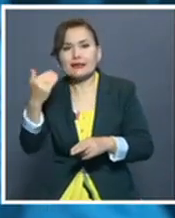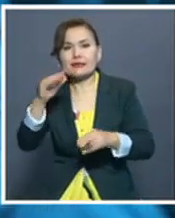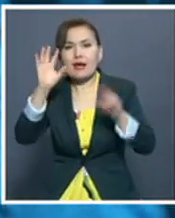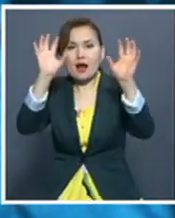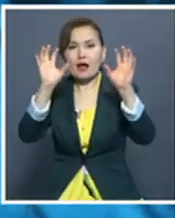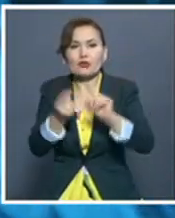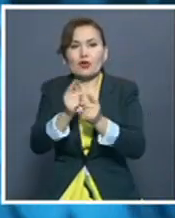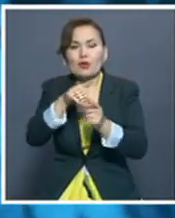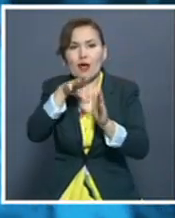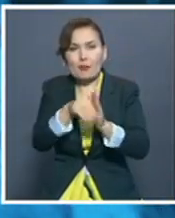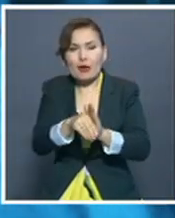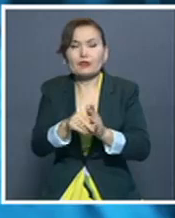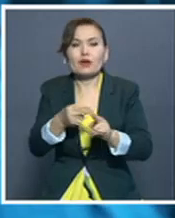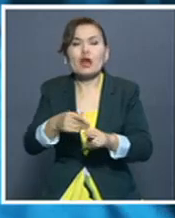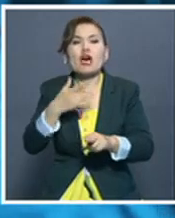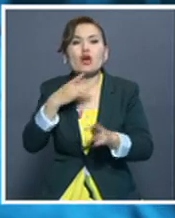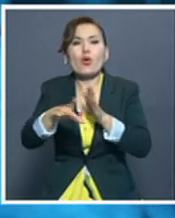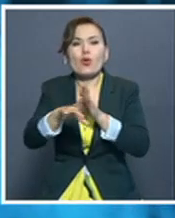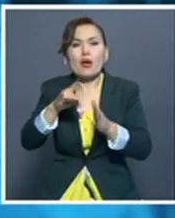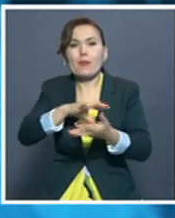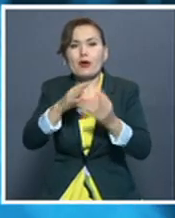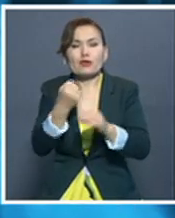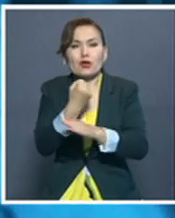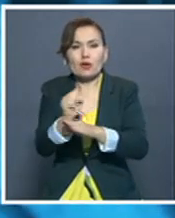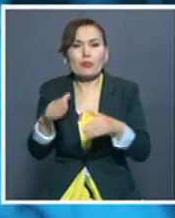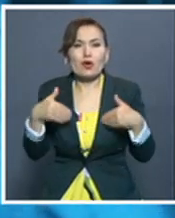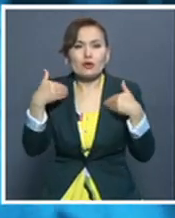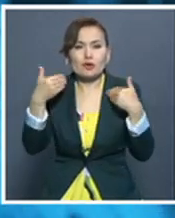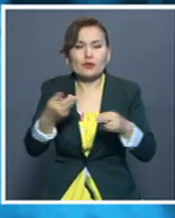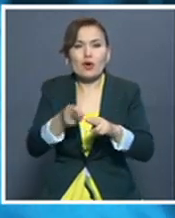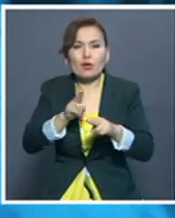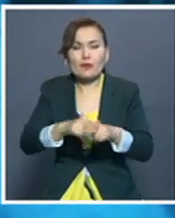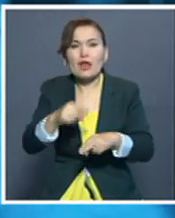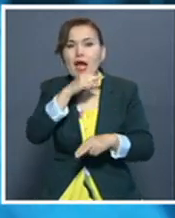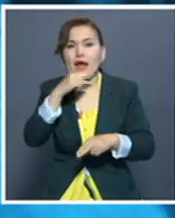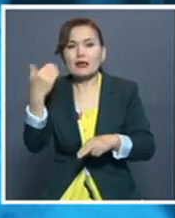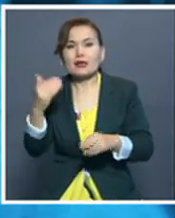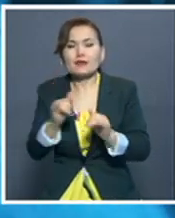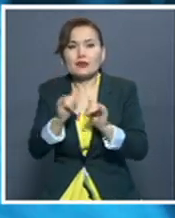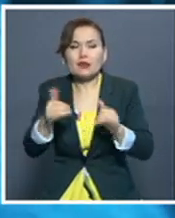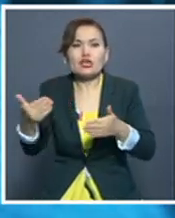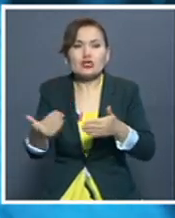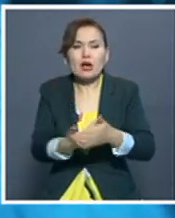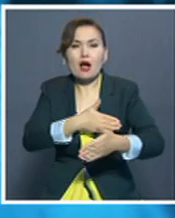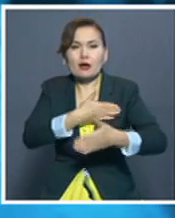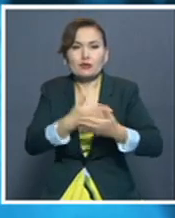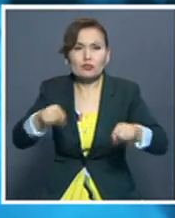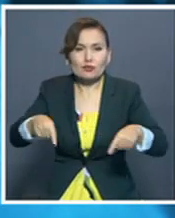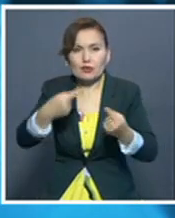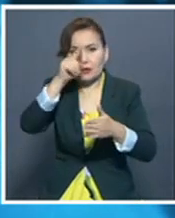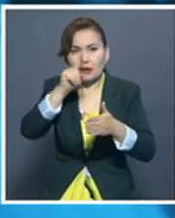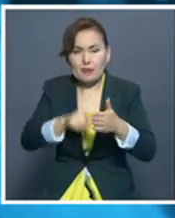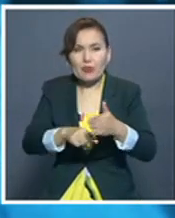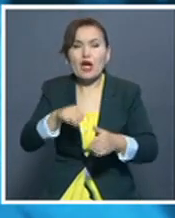өзгеріс енгізу жөніндегі жалпы халықтық дауыс берудің нәтижелі өтуімен құттықтады. Бұл қадам Ресейдің дамуына жаңа серпін береріне сенім білдірді.